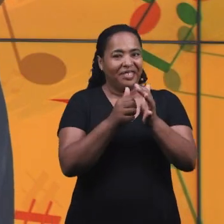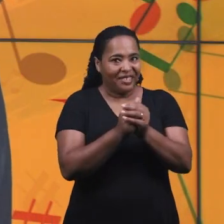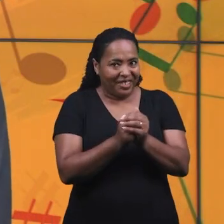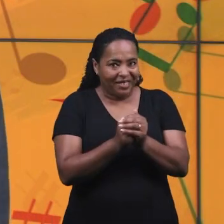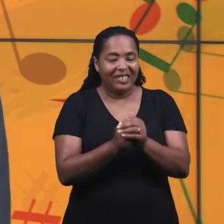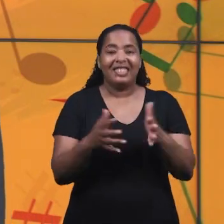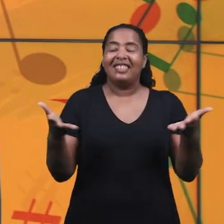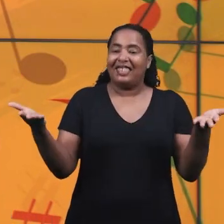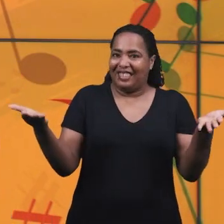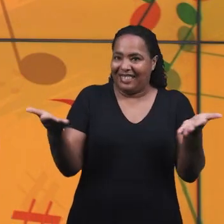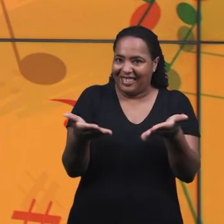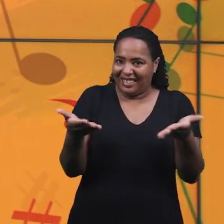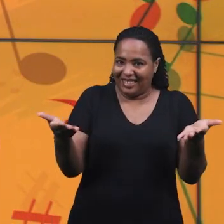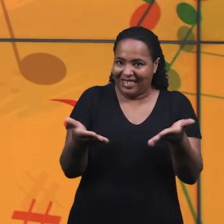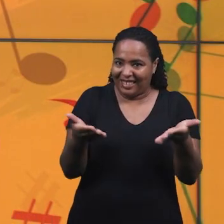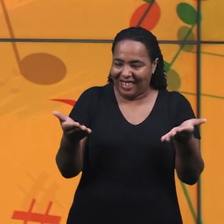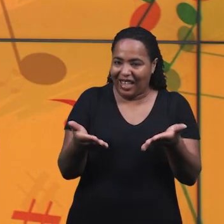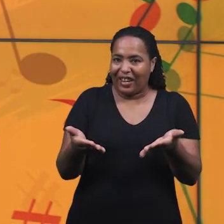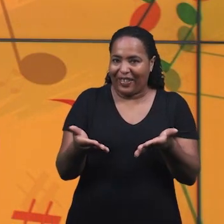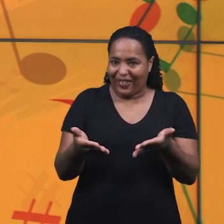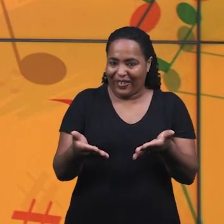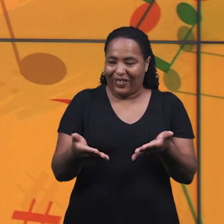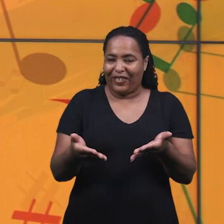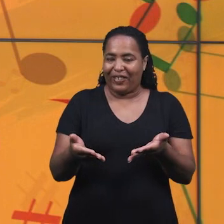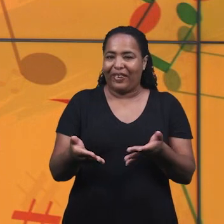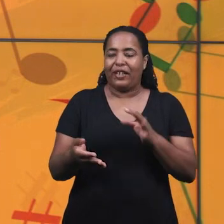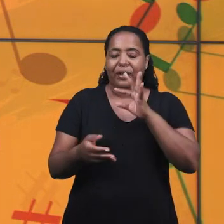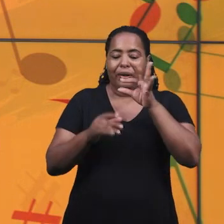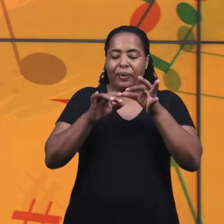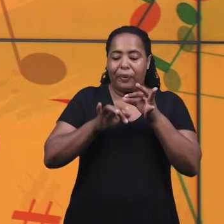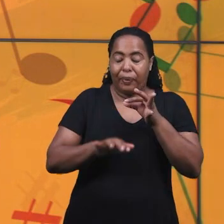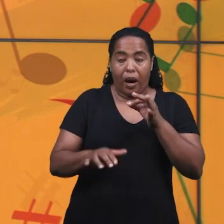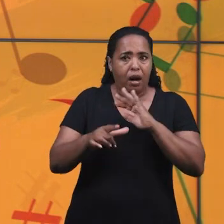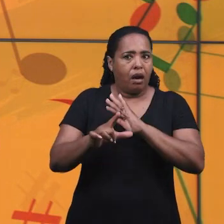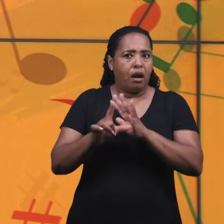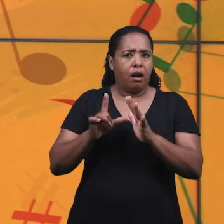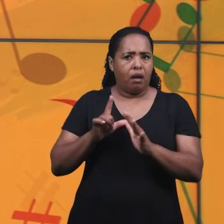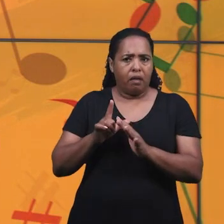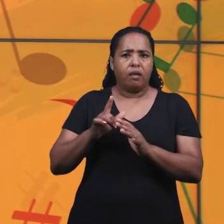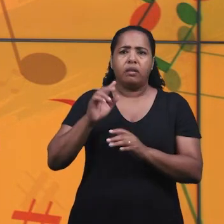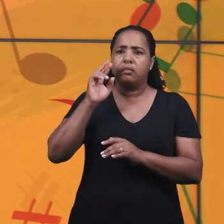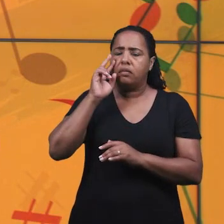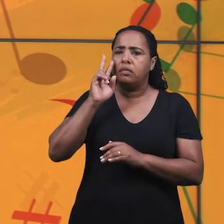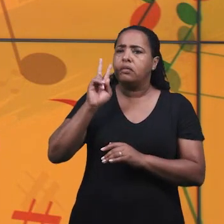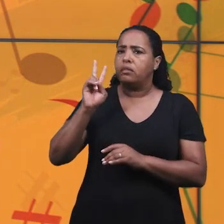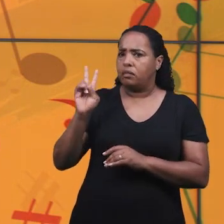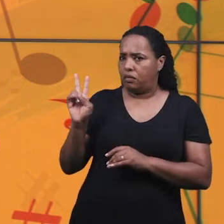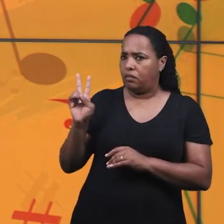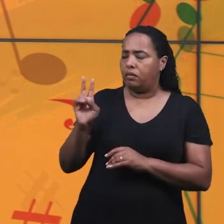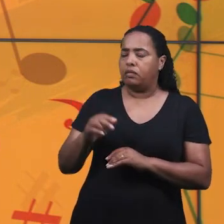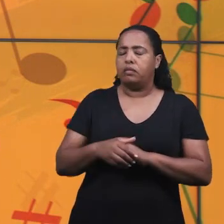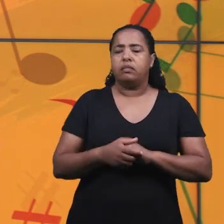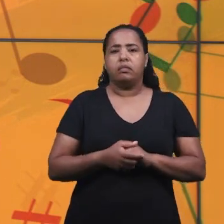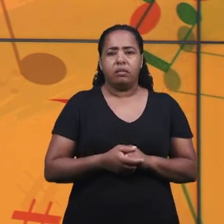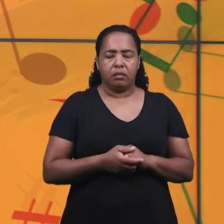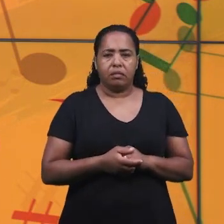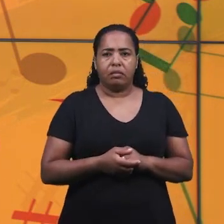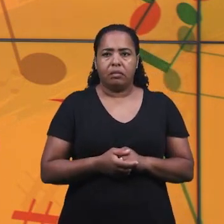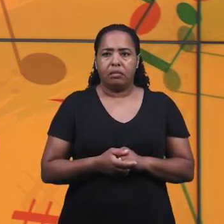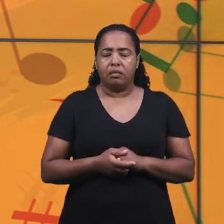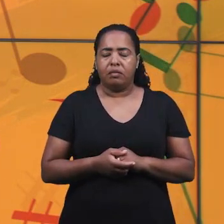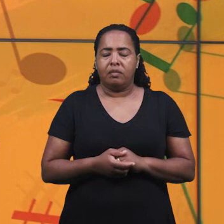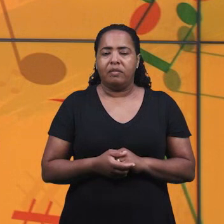Amen. Donc maintenant, je vais jouer dans la mélodica, mais avant, nous allons voir la